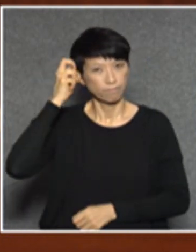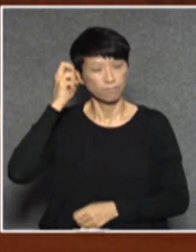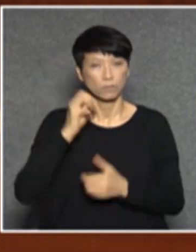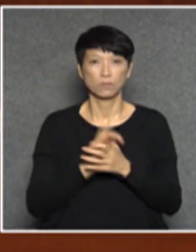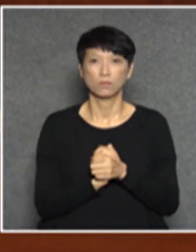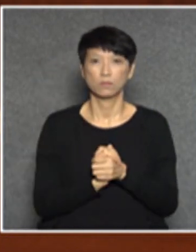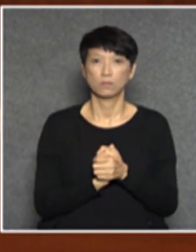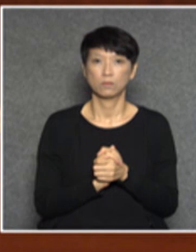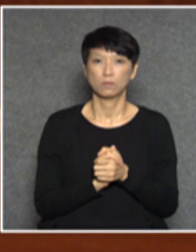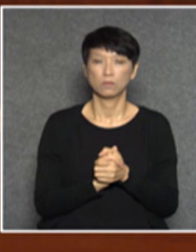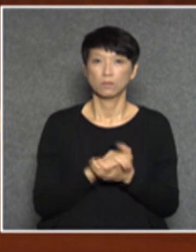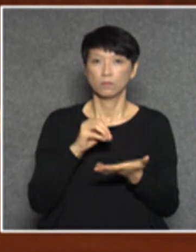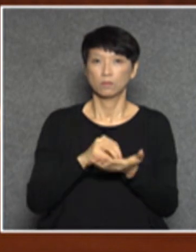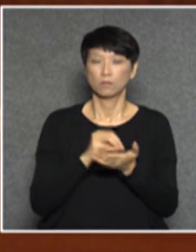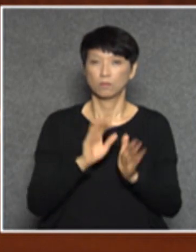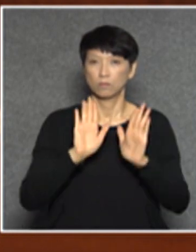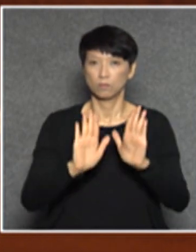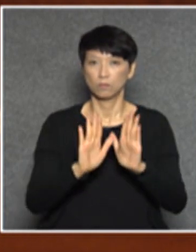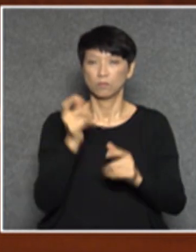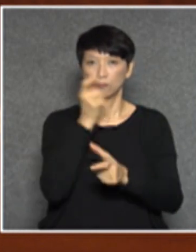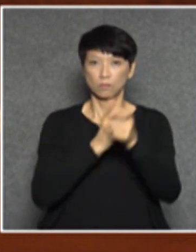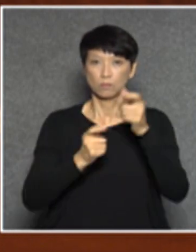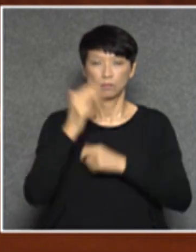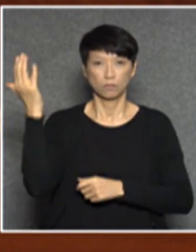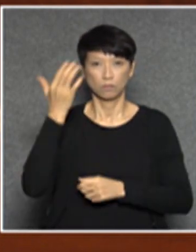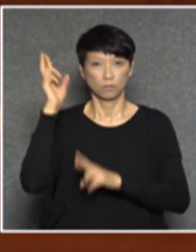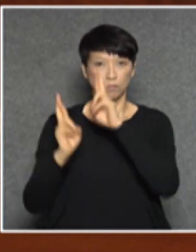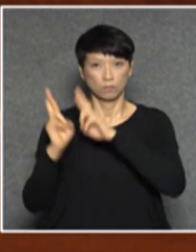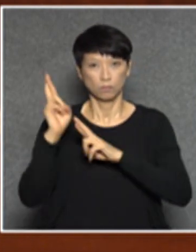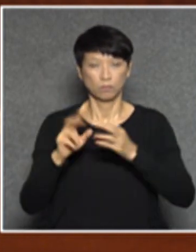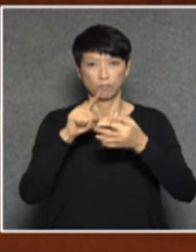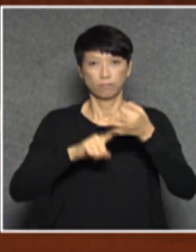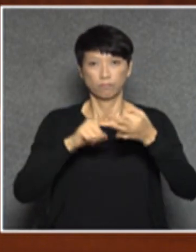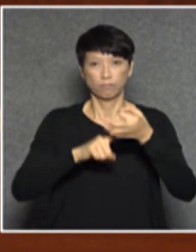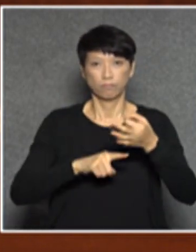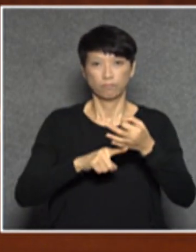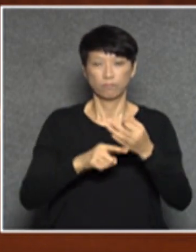且必須防止香港作為旅遊城市的聲譽進一步受損。